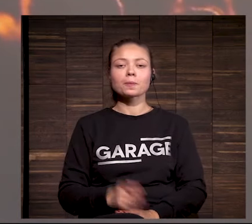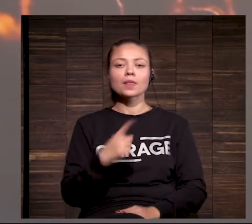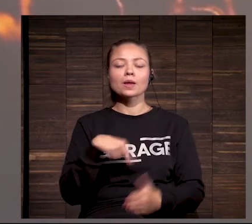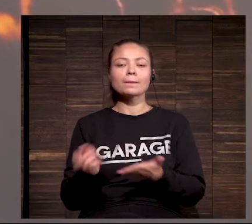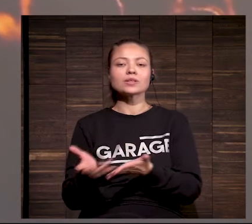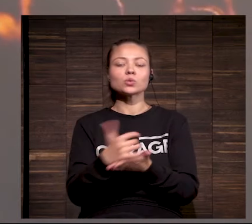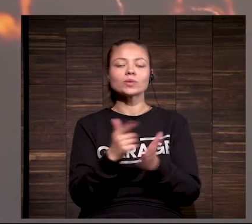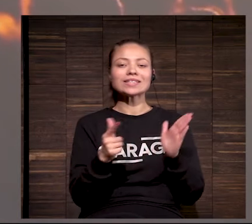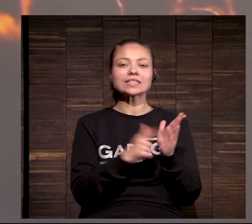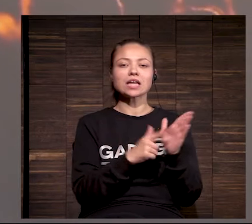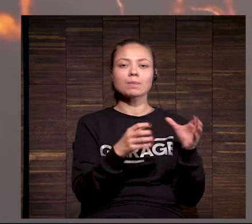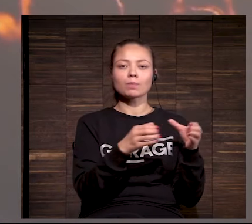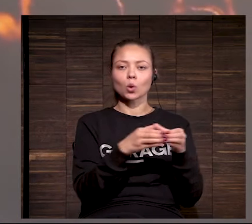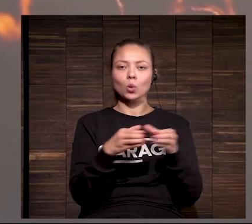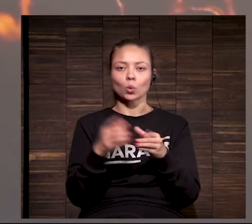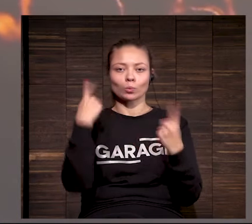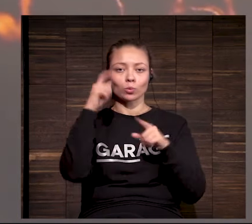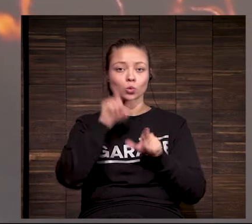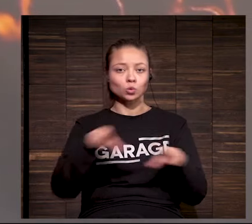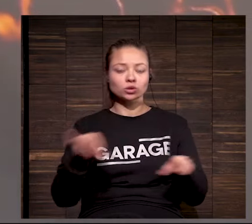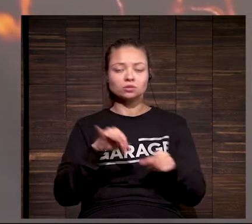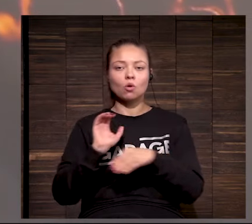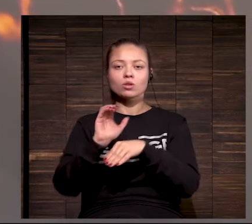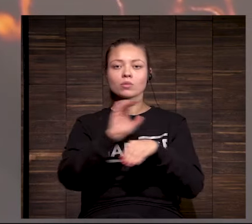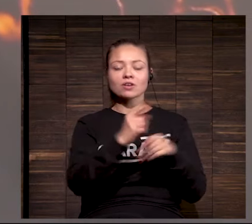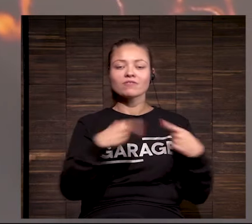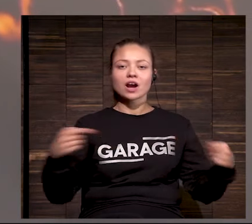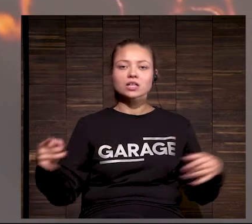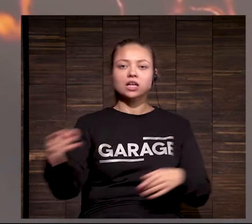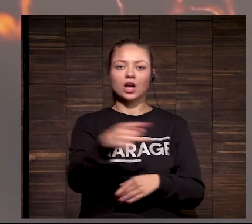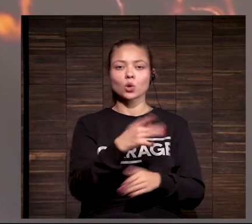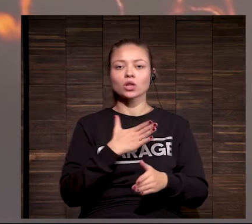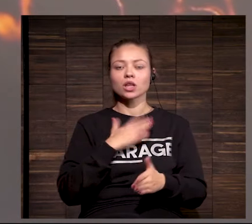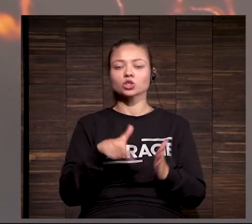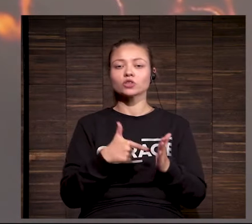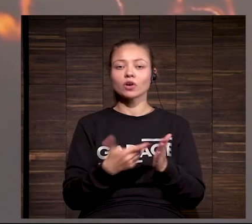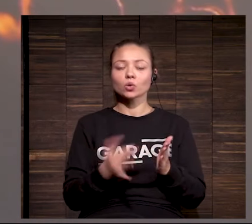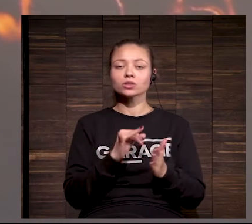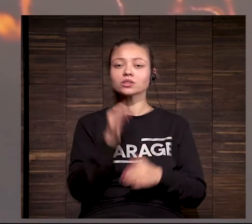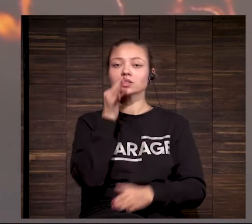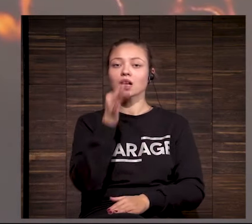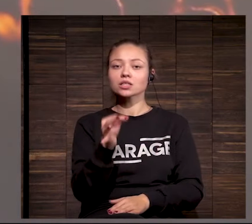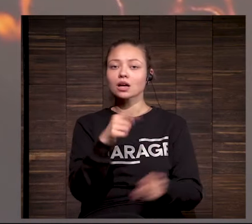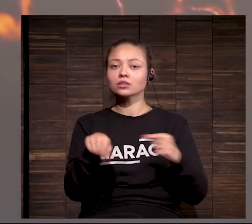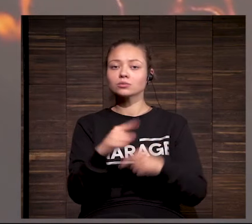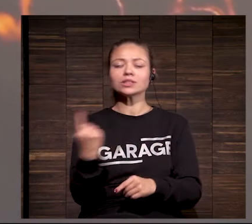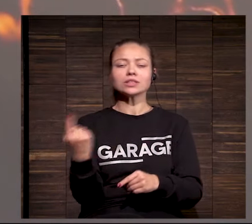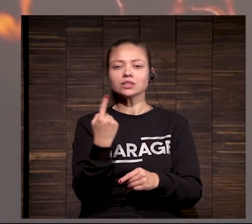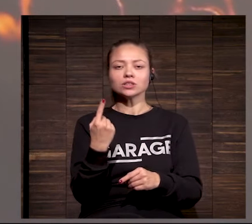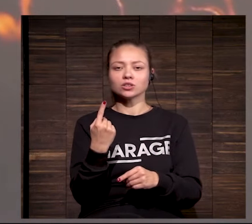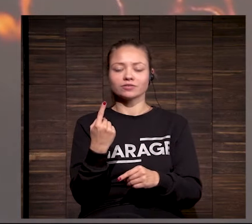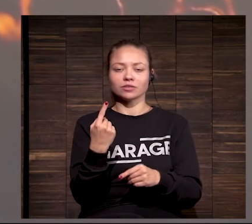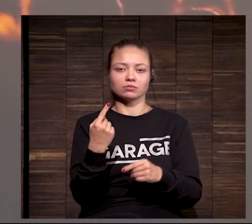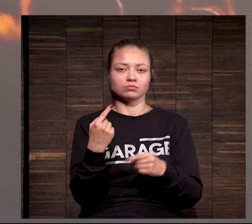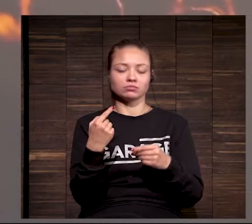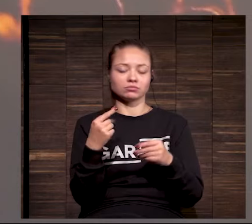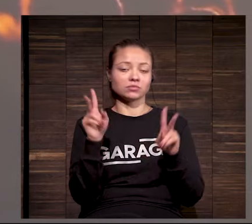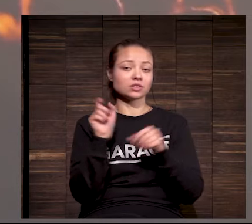7 групп художников и отправили в разные районы нашего города и сказали им единственное техзадания